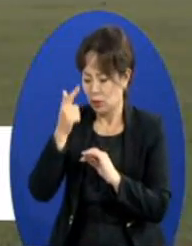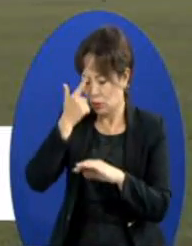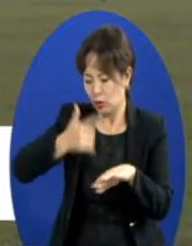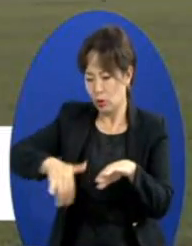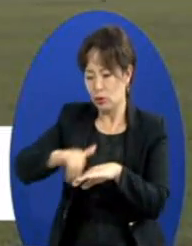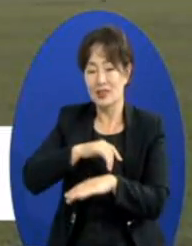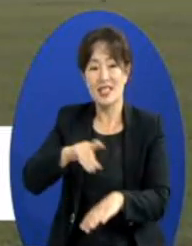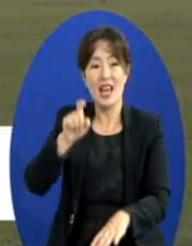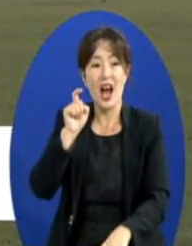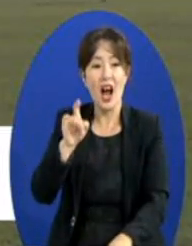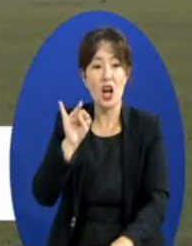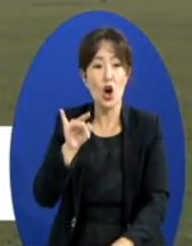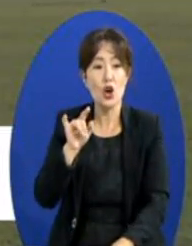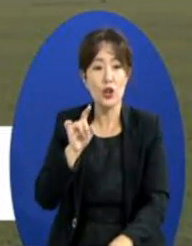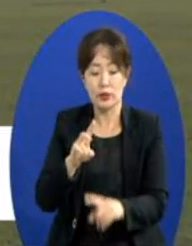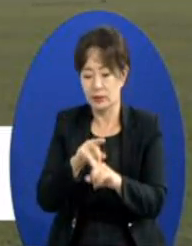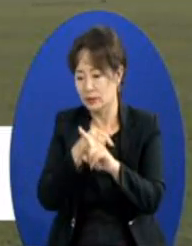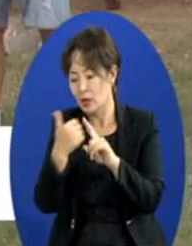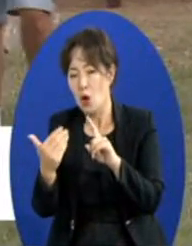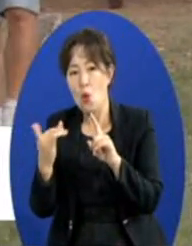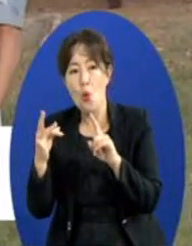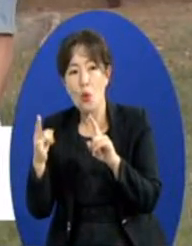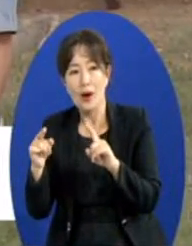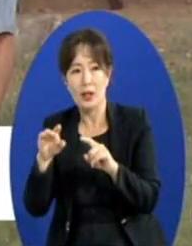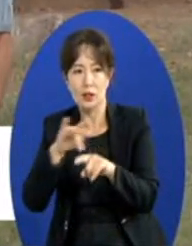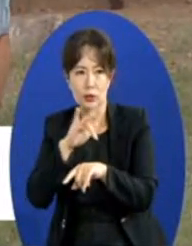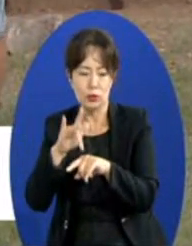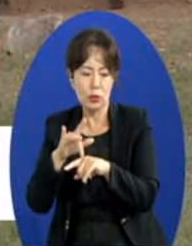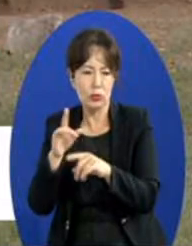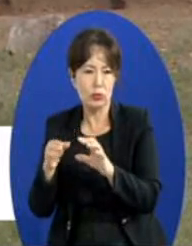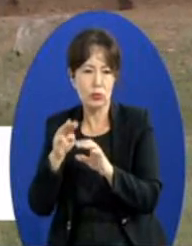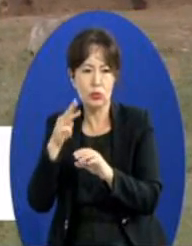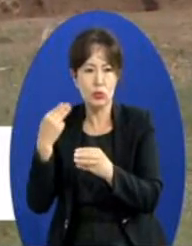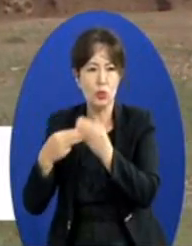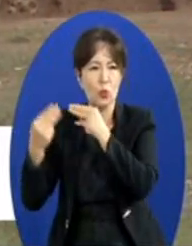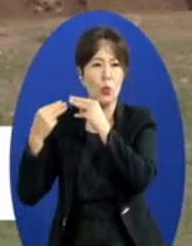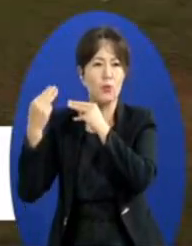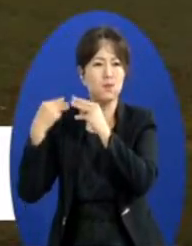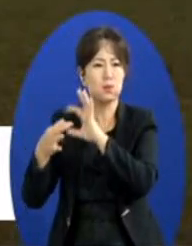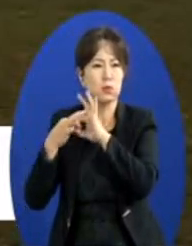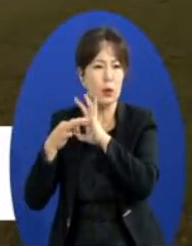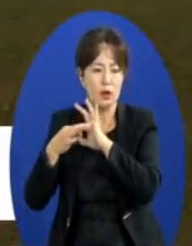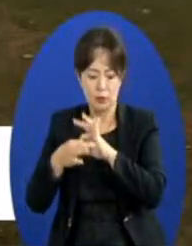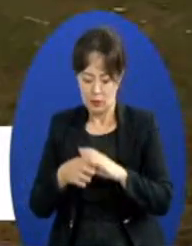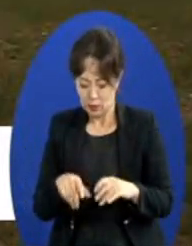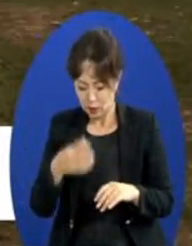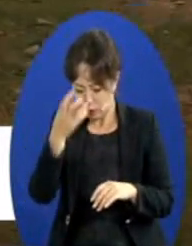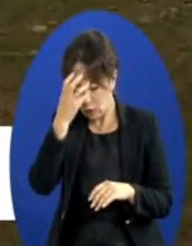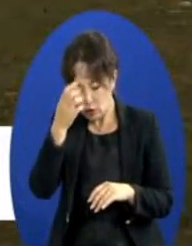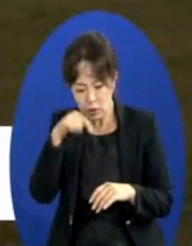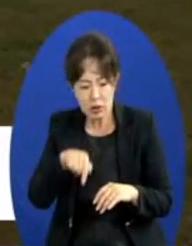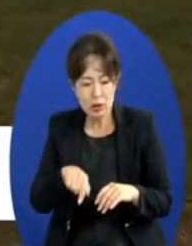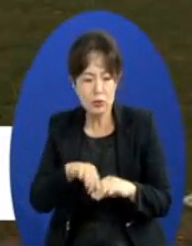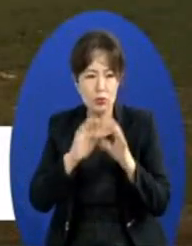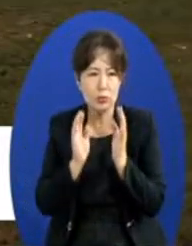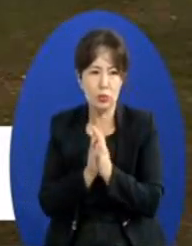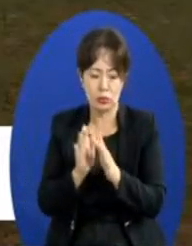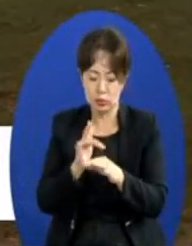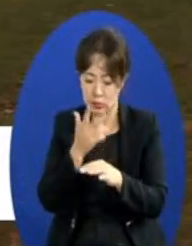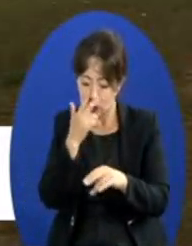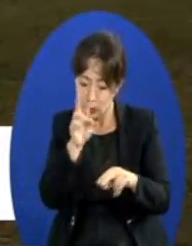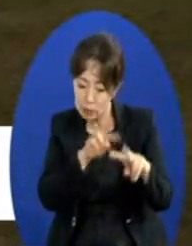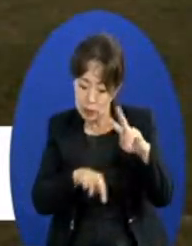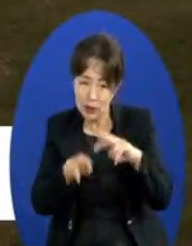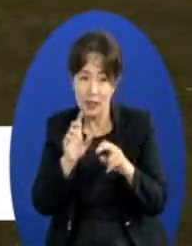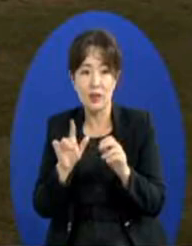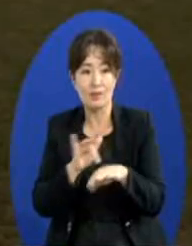нийслэл хараарын уйгурын нийслэл харуулгас зэрэг Монголын түүхтэй холбогдох хэд хэдэн нийслэл төвлөрдөг учраас төрөөс энэ бүс нутаг чиглэлсэн төвлөрсөн судалгаа